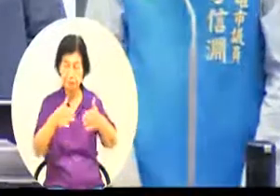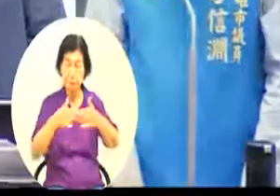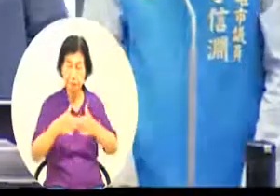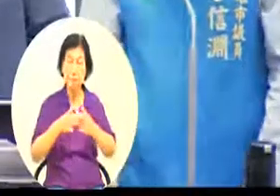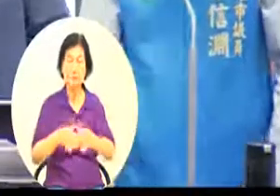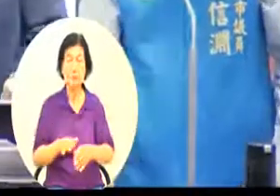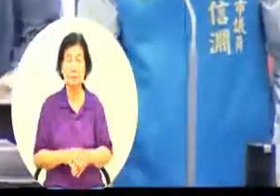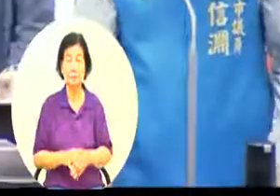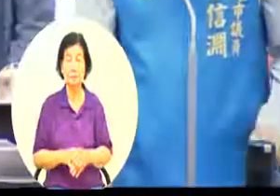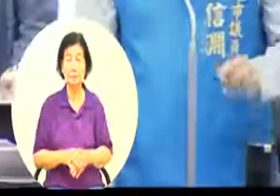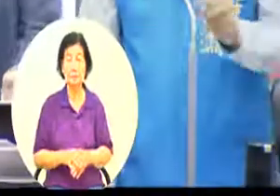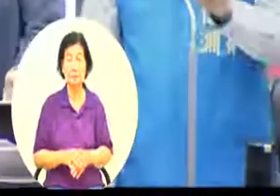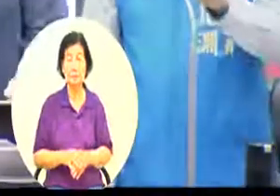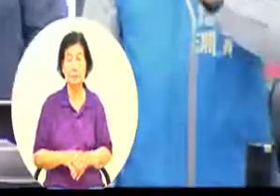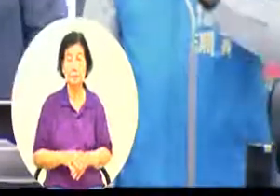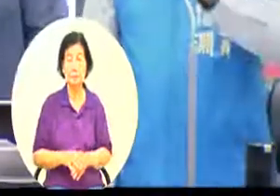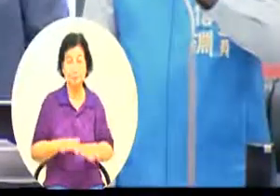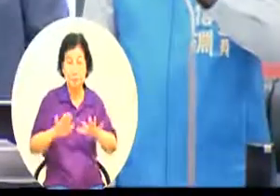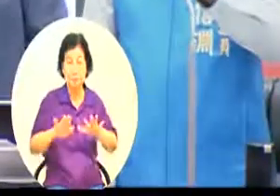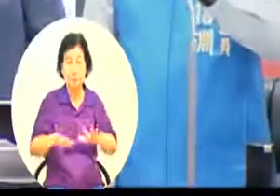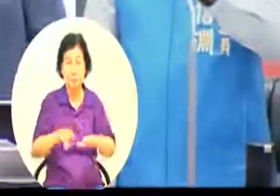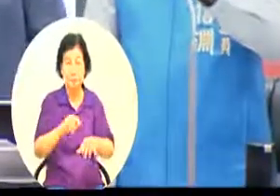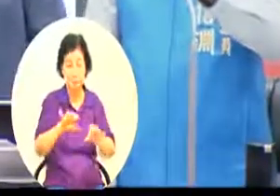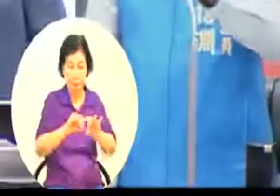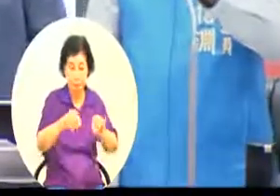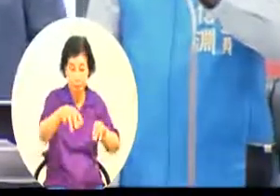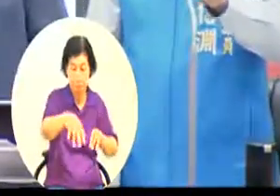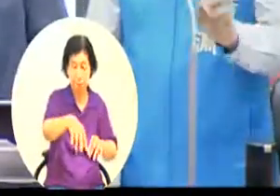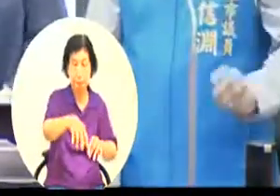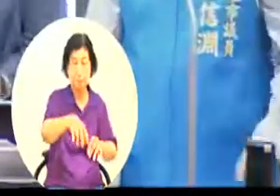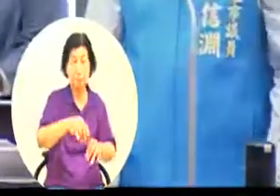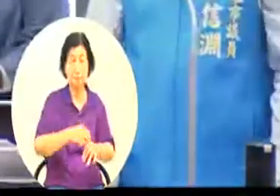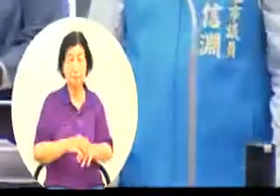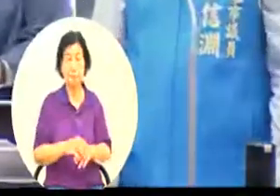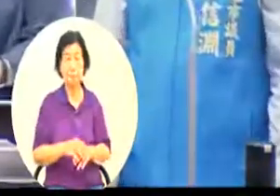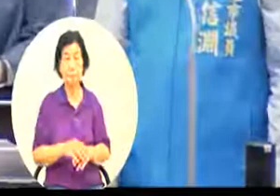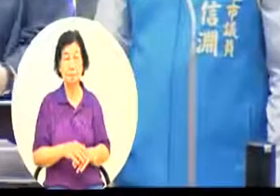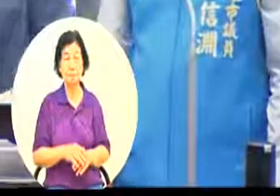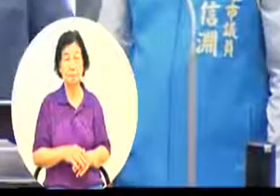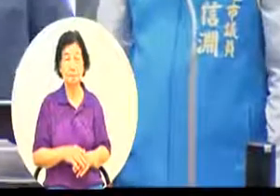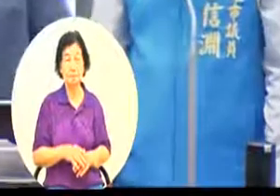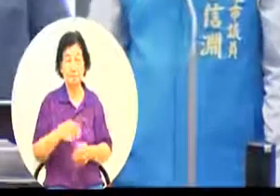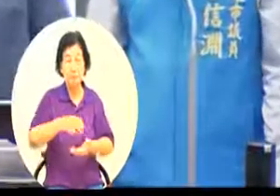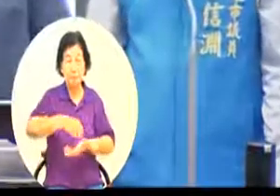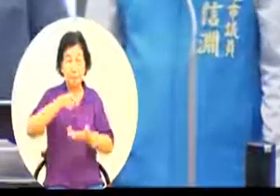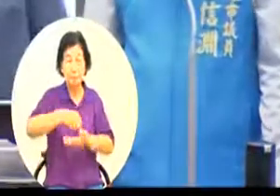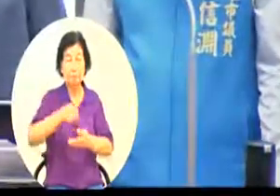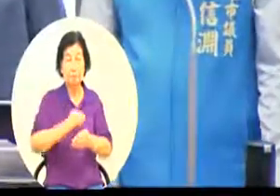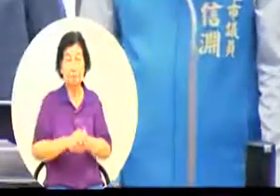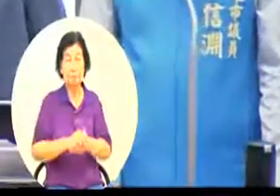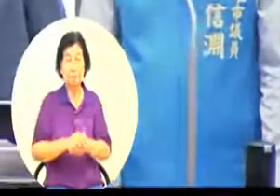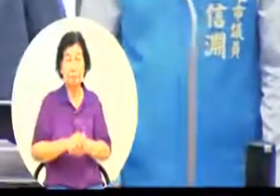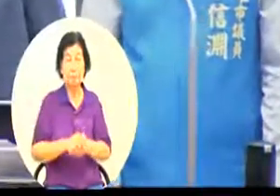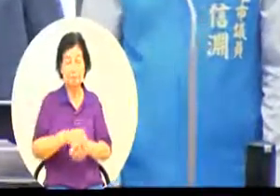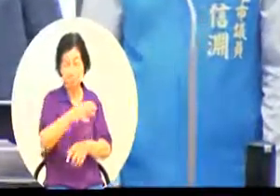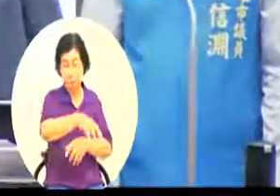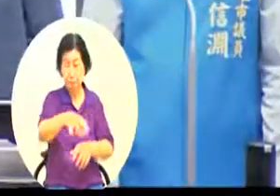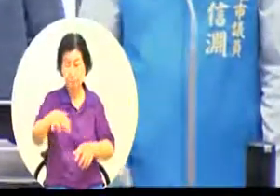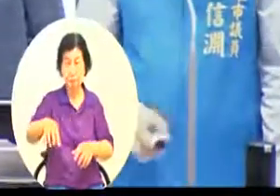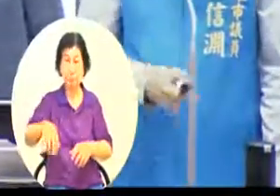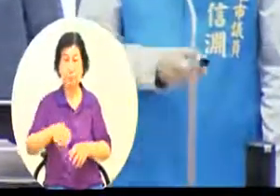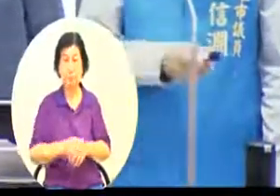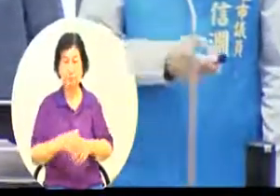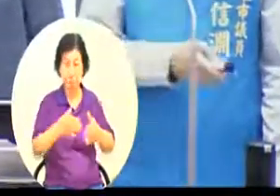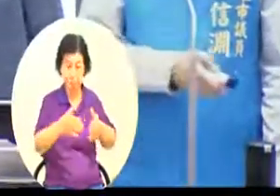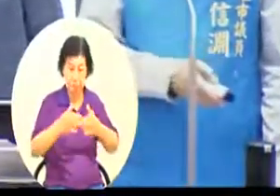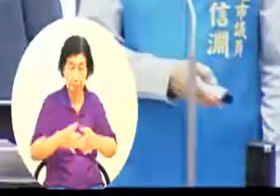天，这个地方，我刚刚那个方言提到有若干的地方需要有